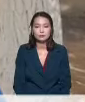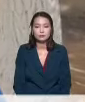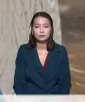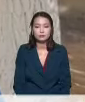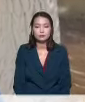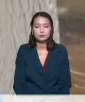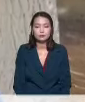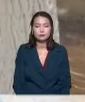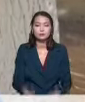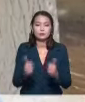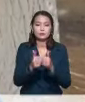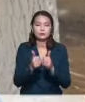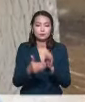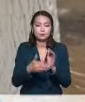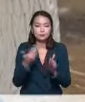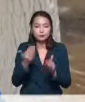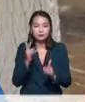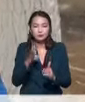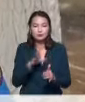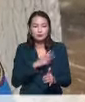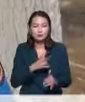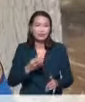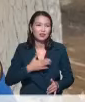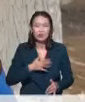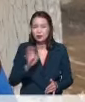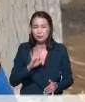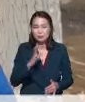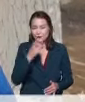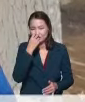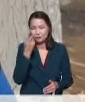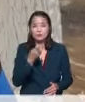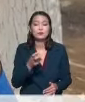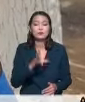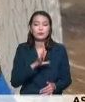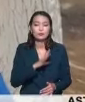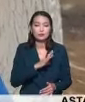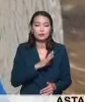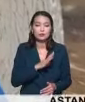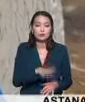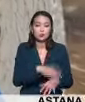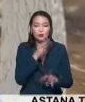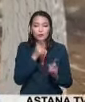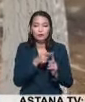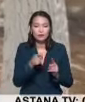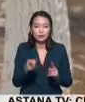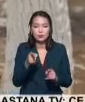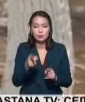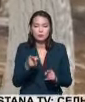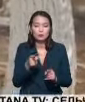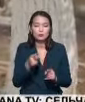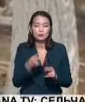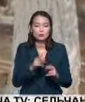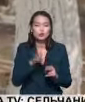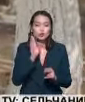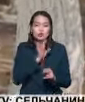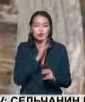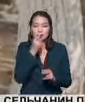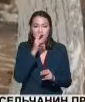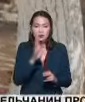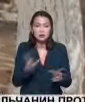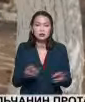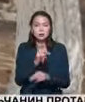Вызывают соседи, из квартиры доносится неприятный запах из квартиры. И долгое время не видели соседи женщину.